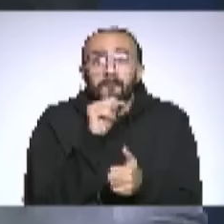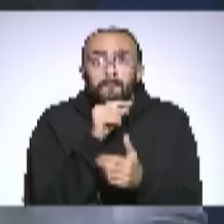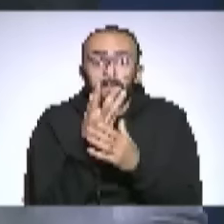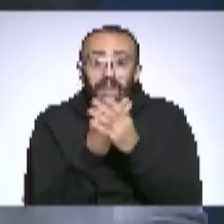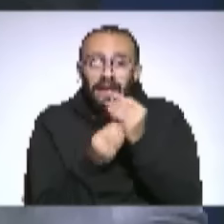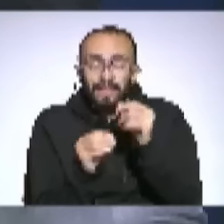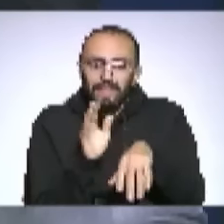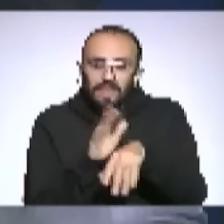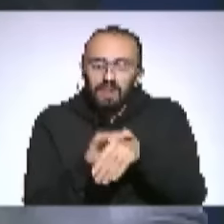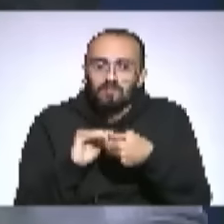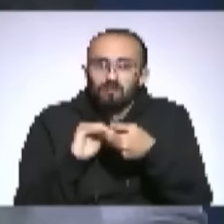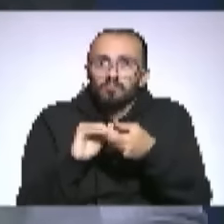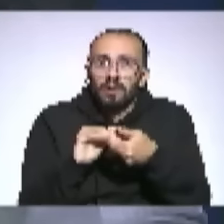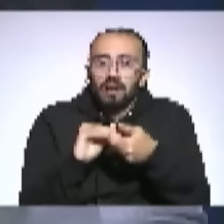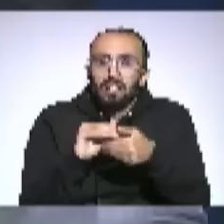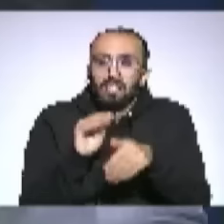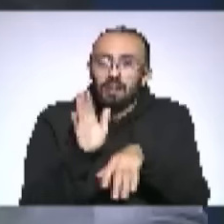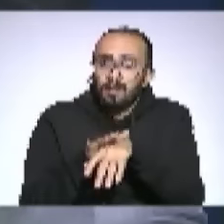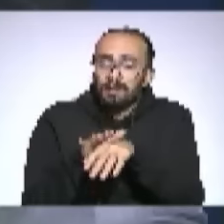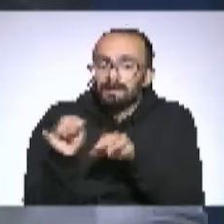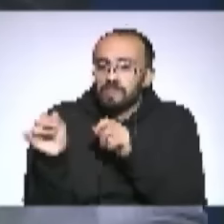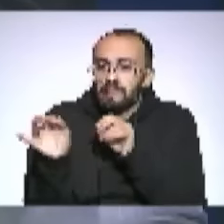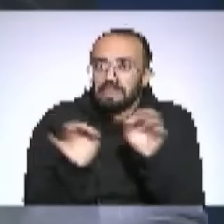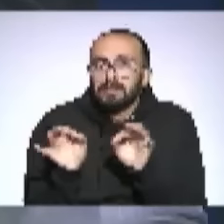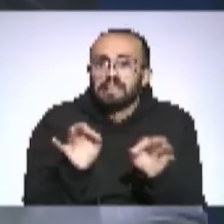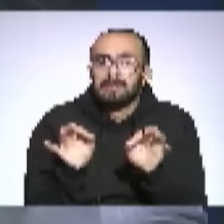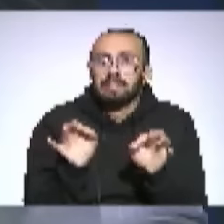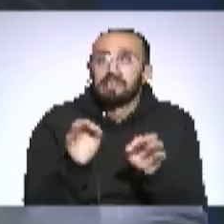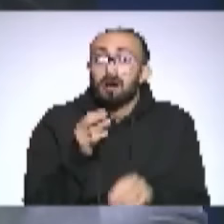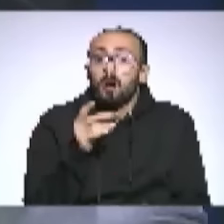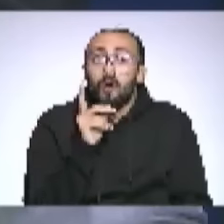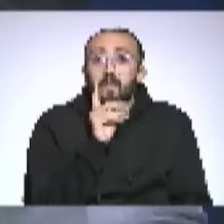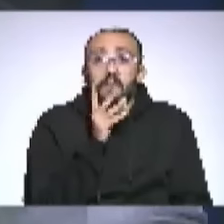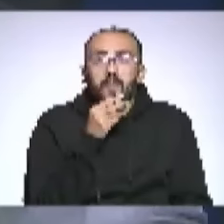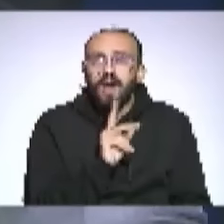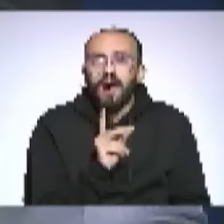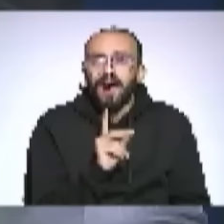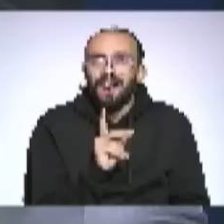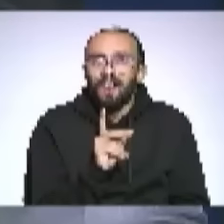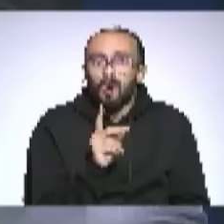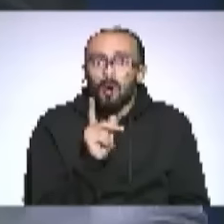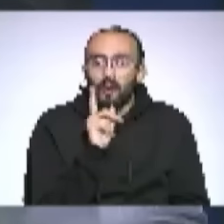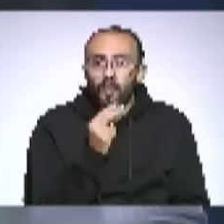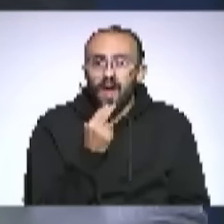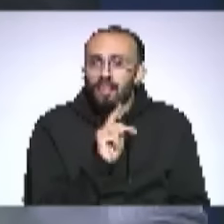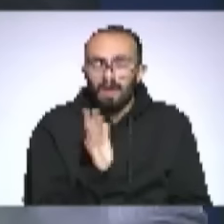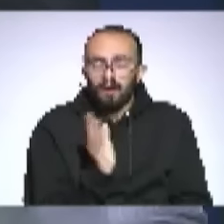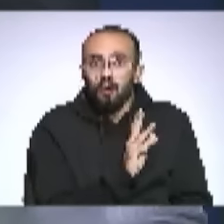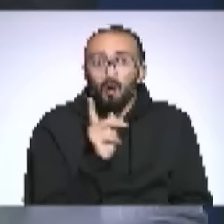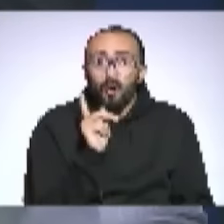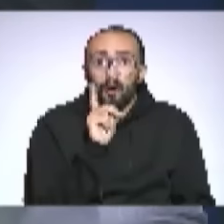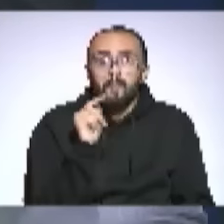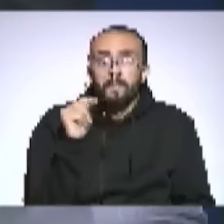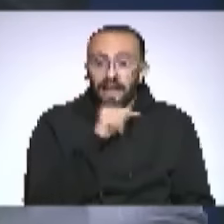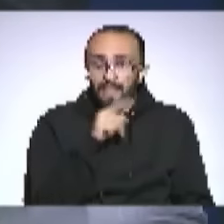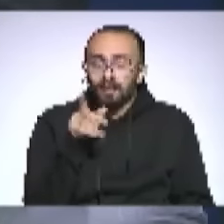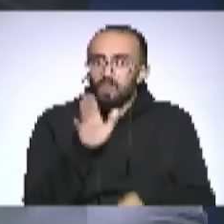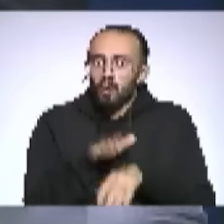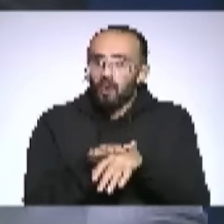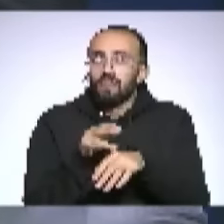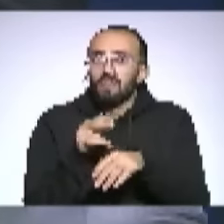تنصح في الاهتمام بالتدبير والتوفير مش ام الزوج الو ولما الام الزوجه